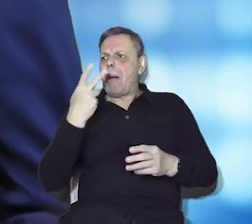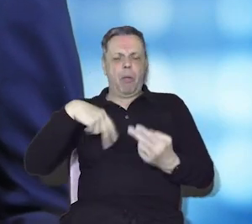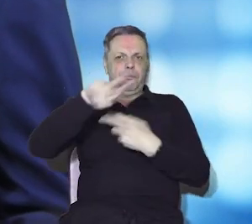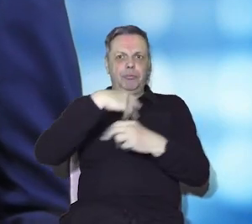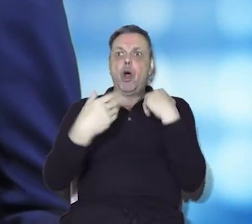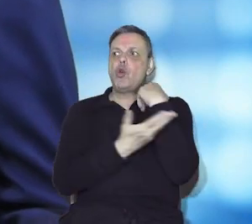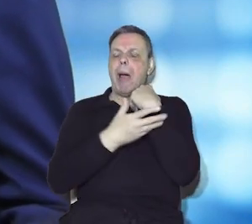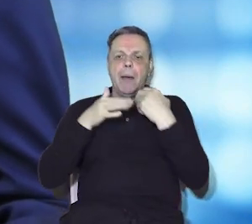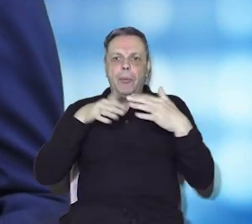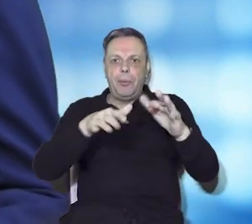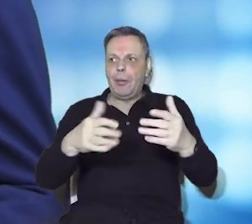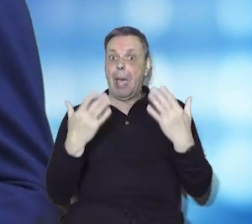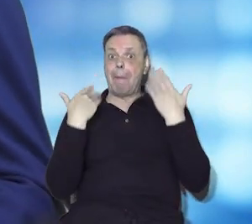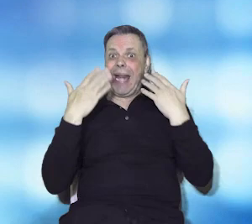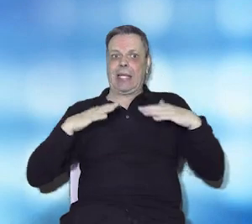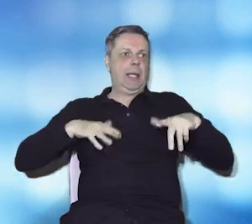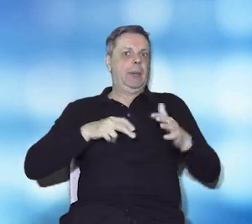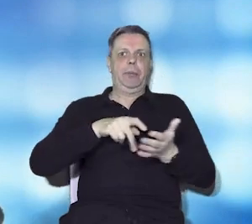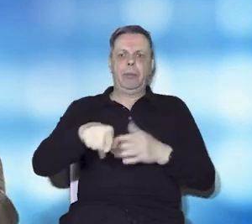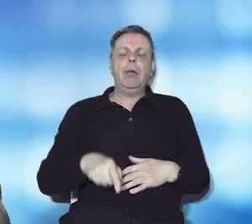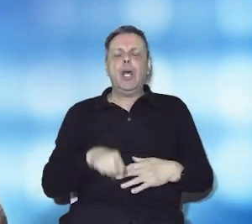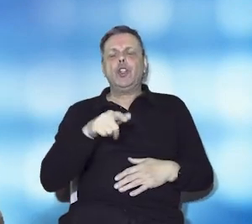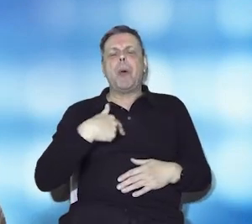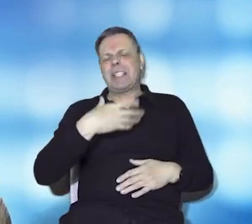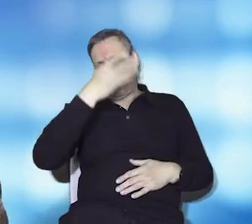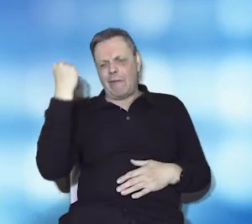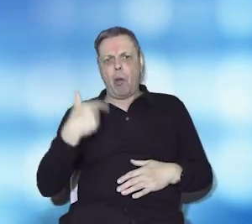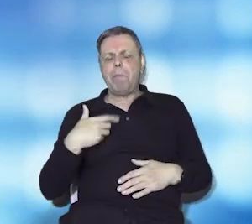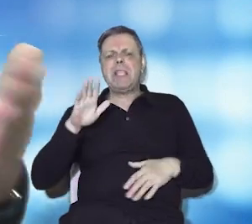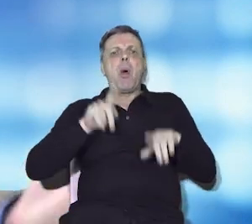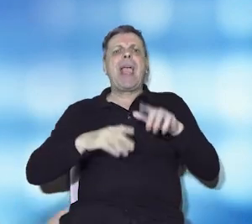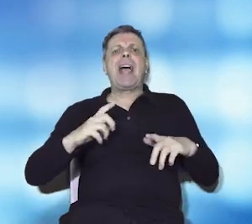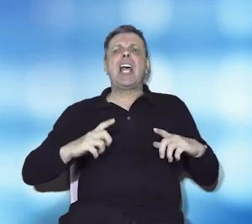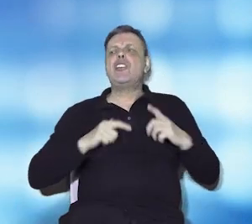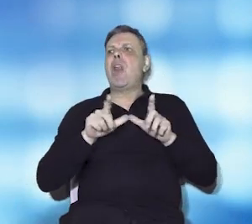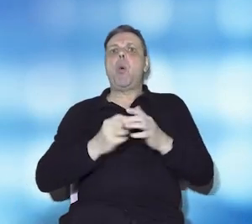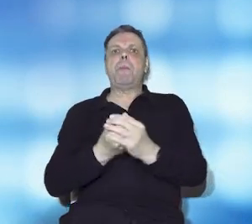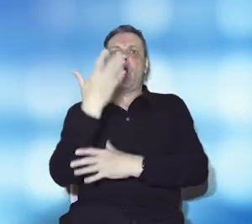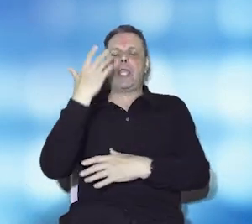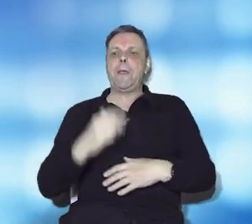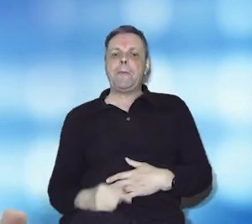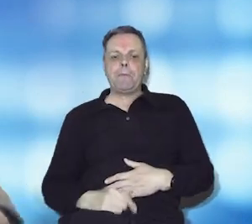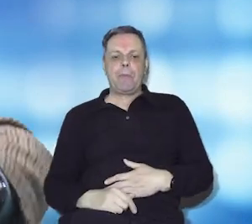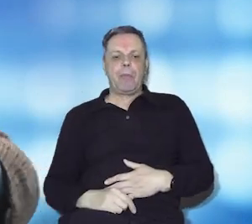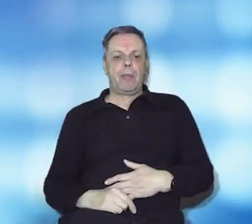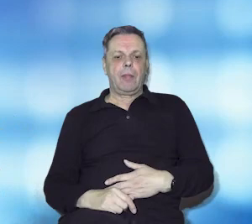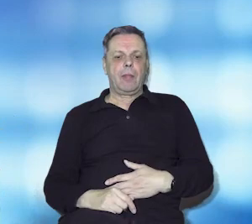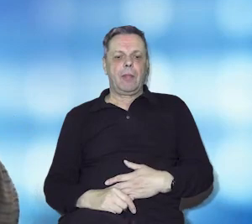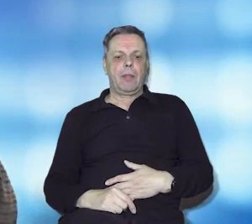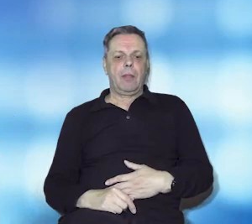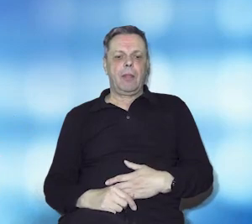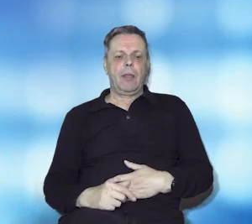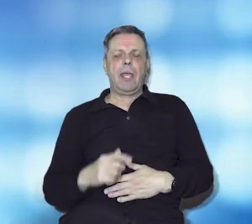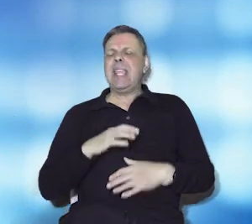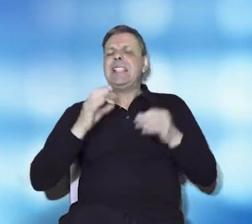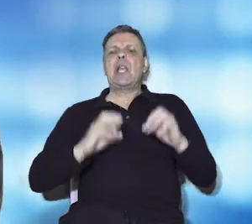u park. To je ono što zaboravimo. Mi smo nekad živjeli u prirodi, živjeli smo. I